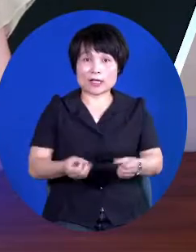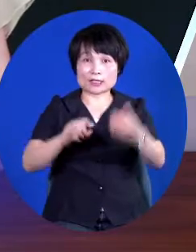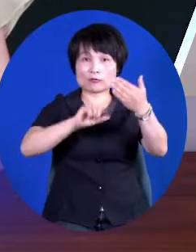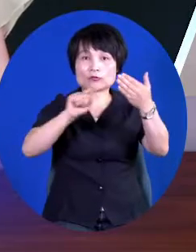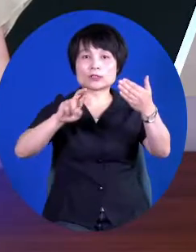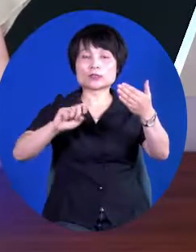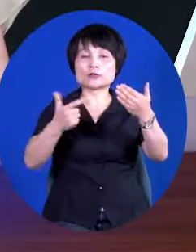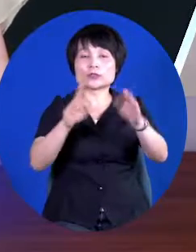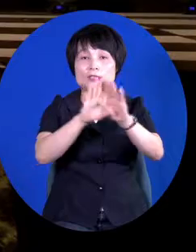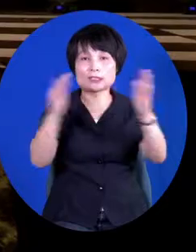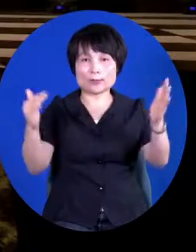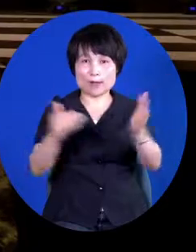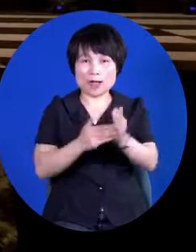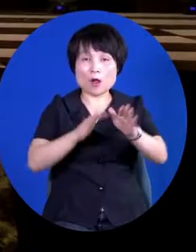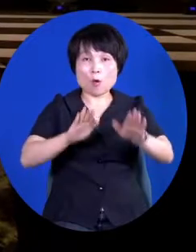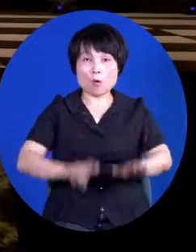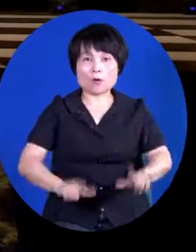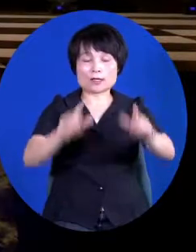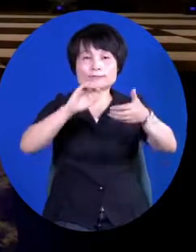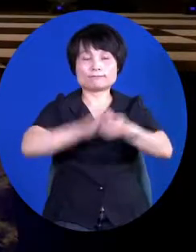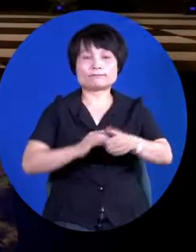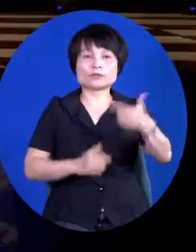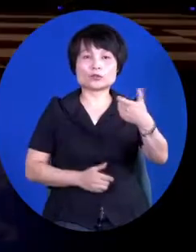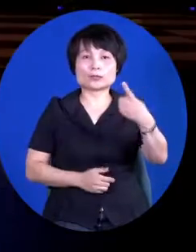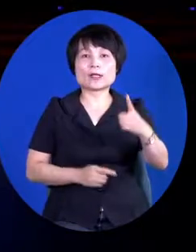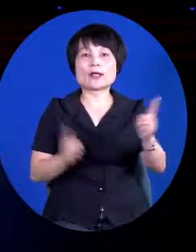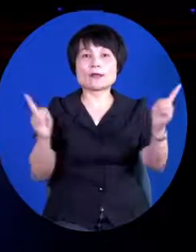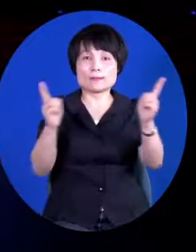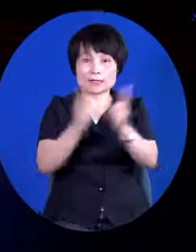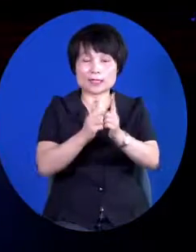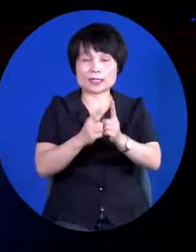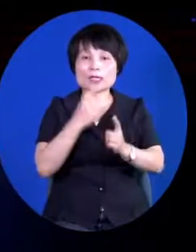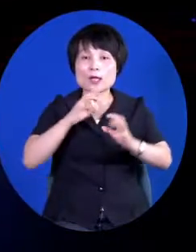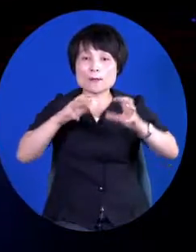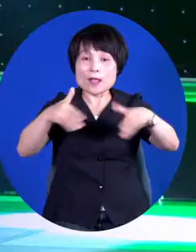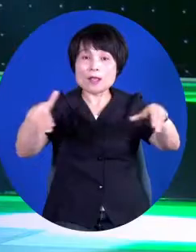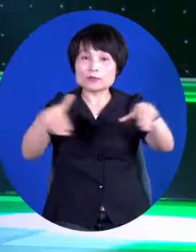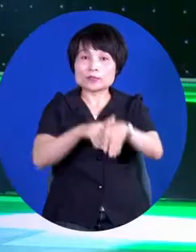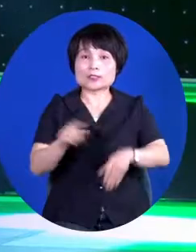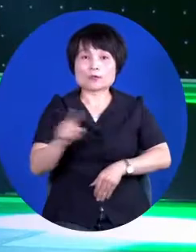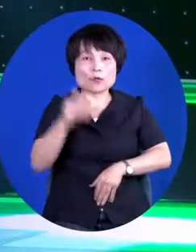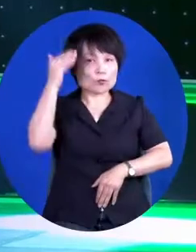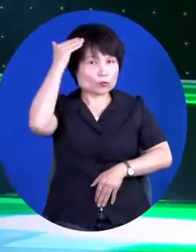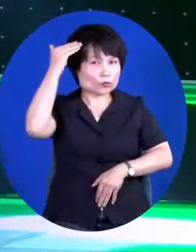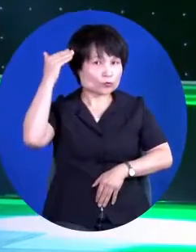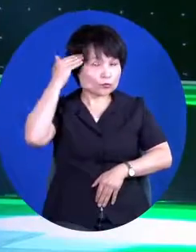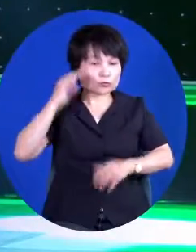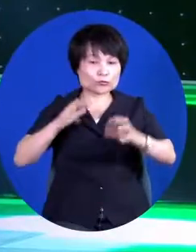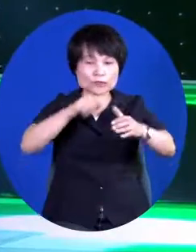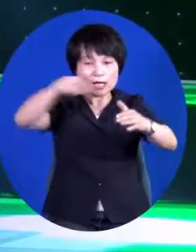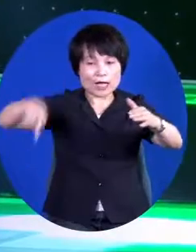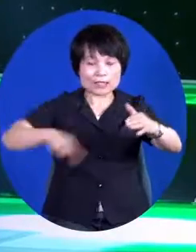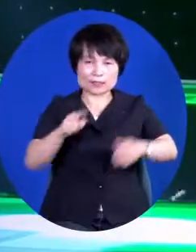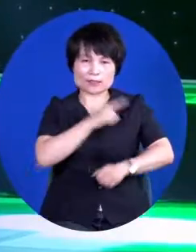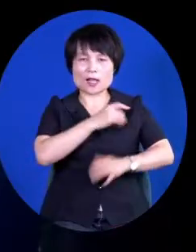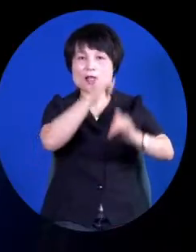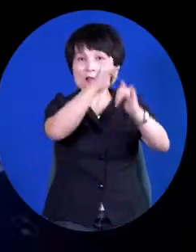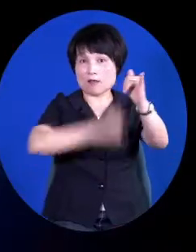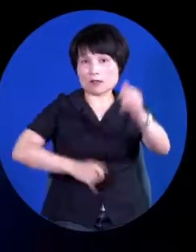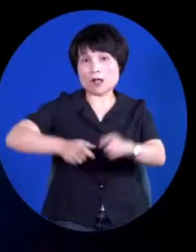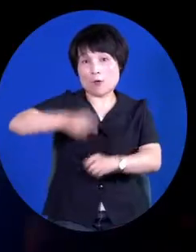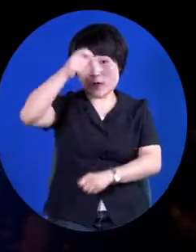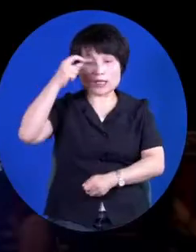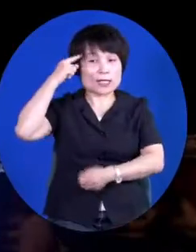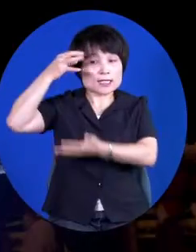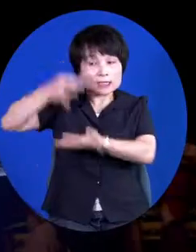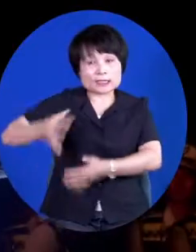막이 올랐습니다. 올해로 61회를 맞이하는 백제 문화제는 국내에서 가장 오래된 지역 축제의 역사성과